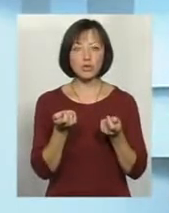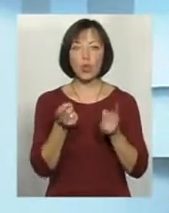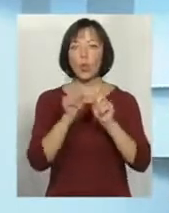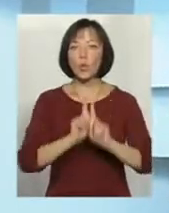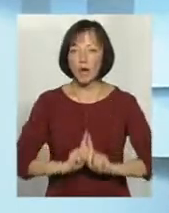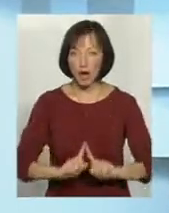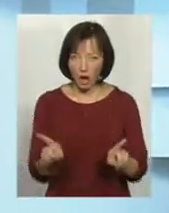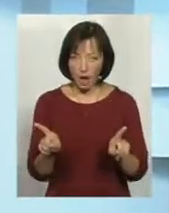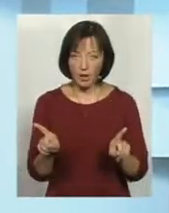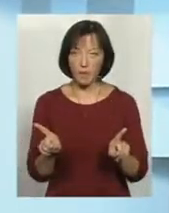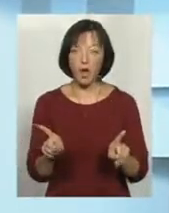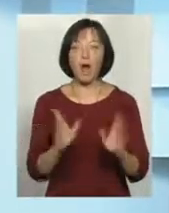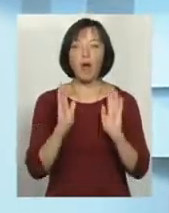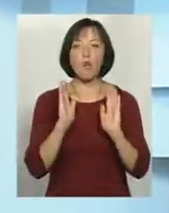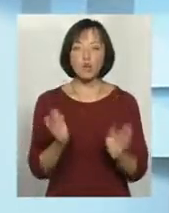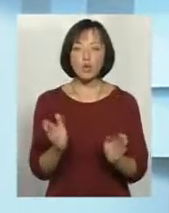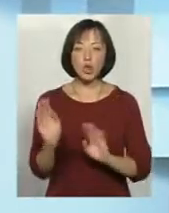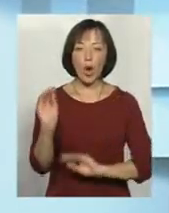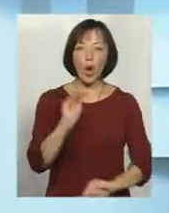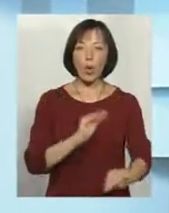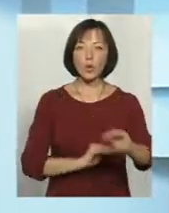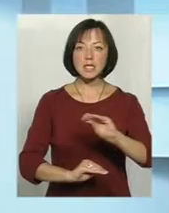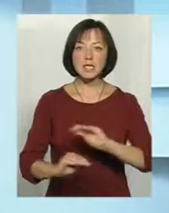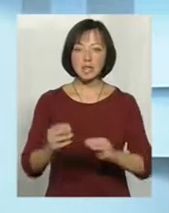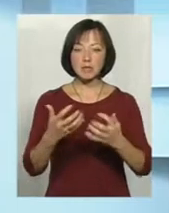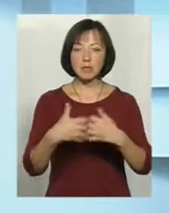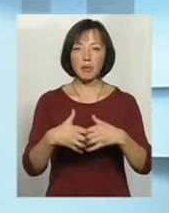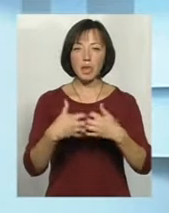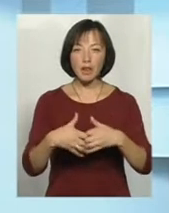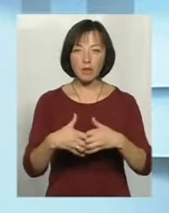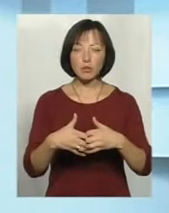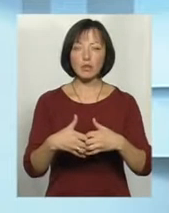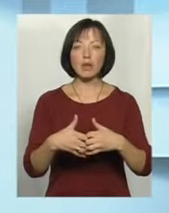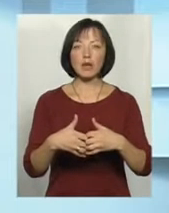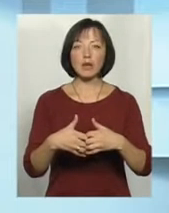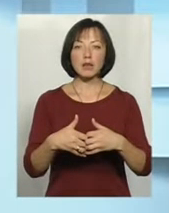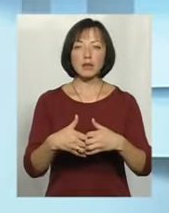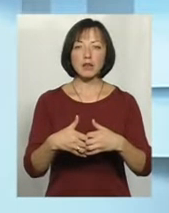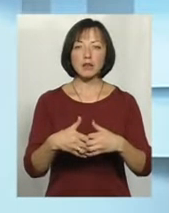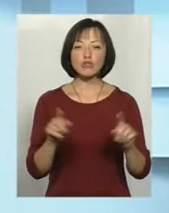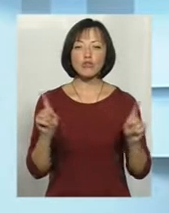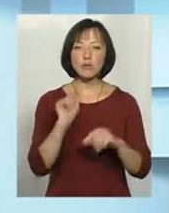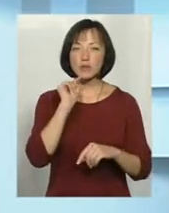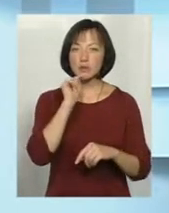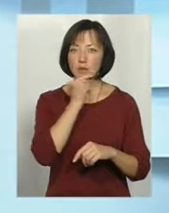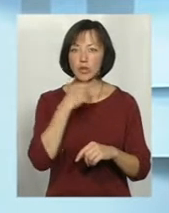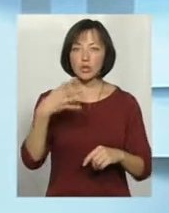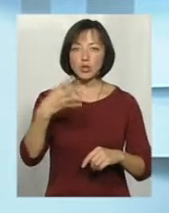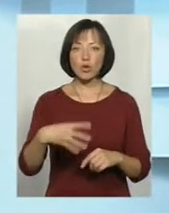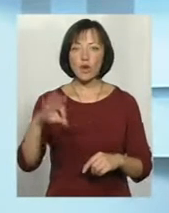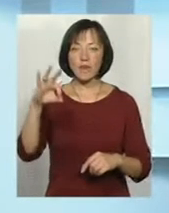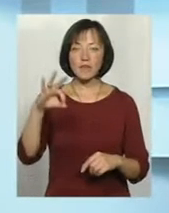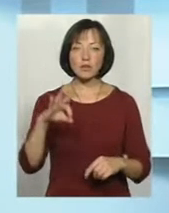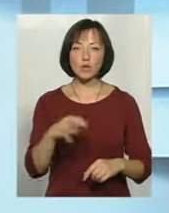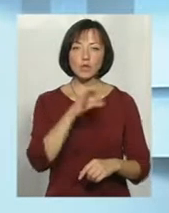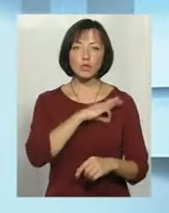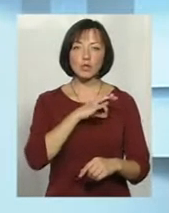унікальним. Він буде оснащений приладом рекуперації, який дозволяє заощадити 40%